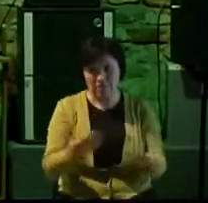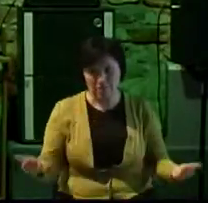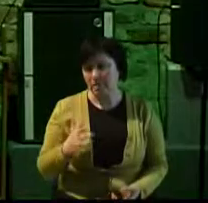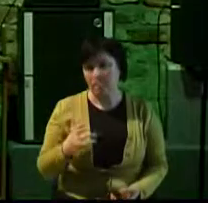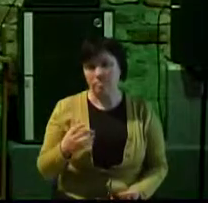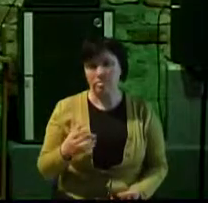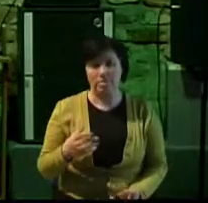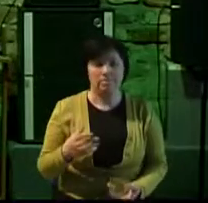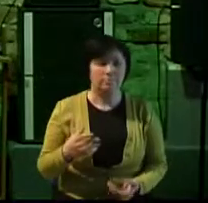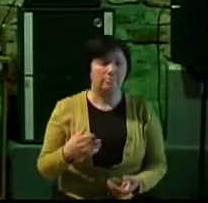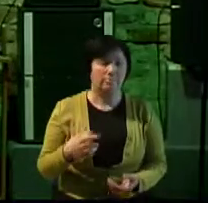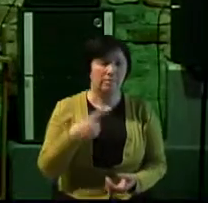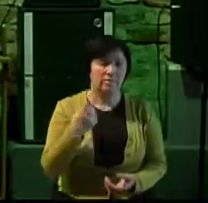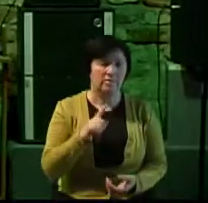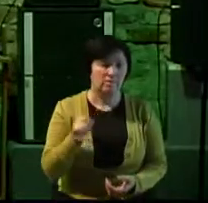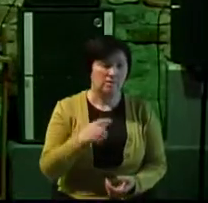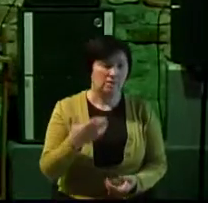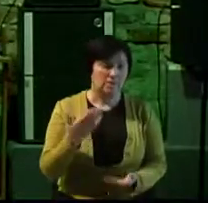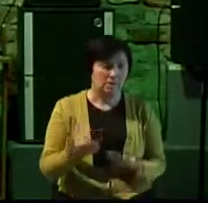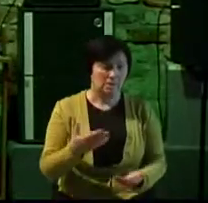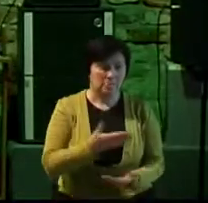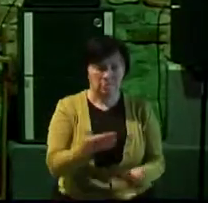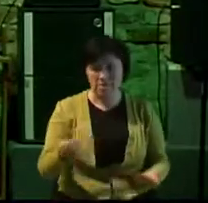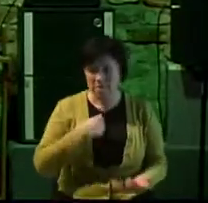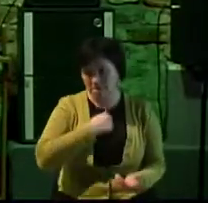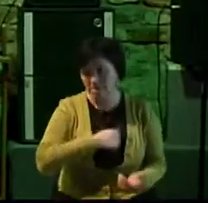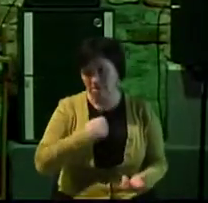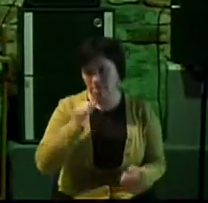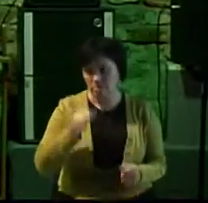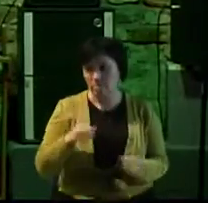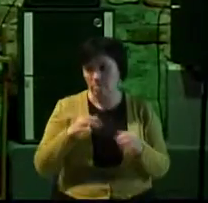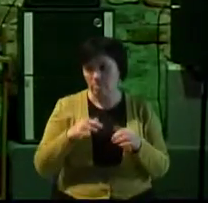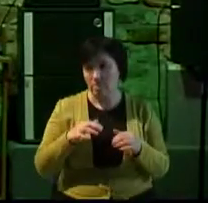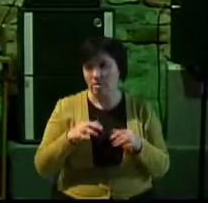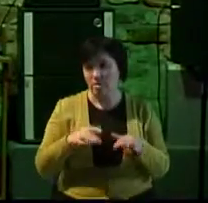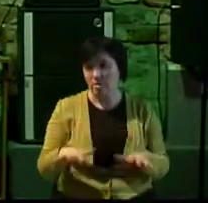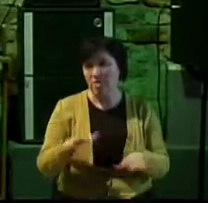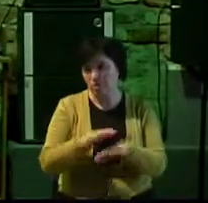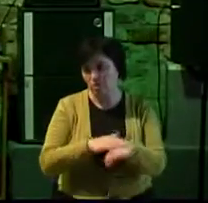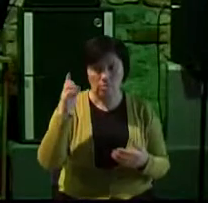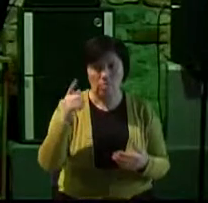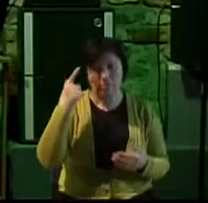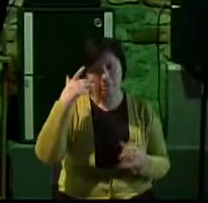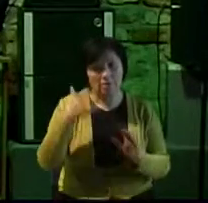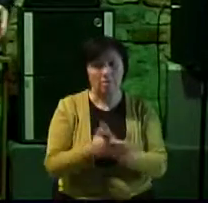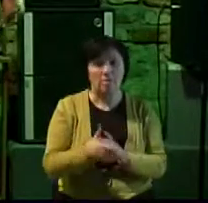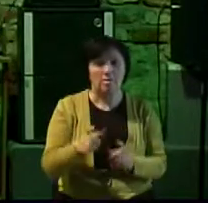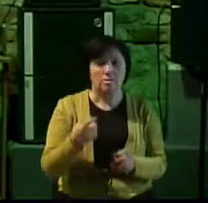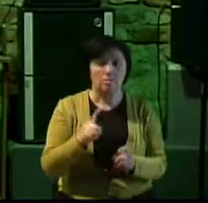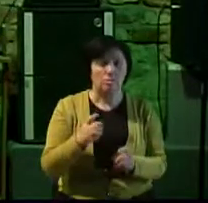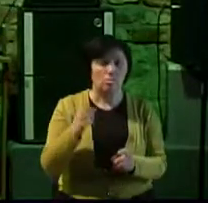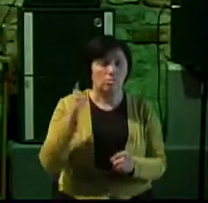церкви, но все должно быть тщательно взвешено и проверено. И наверняка, если что-то сделано